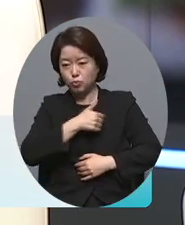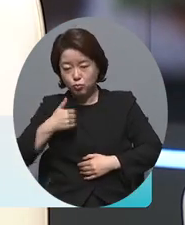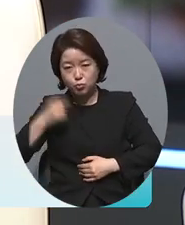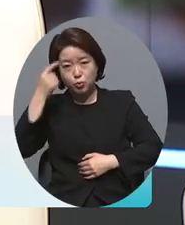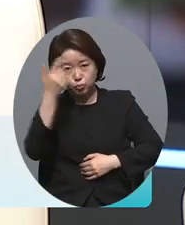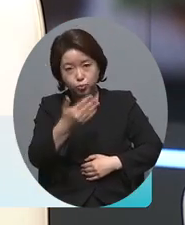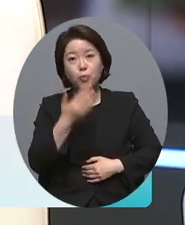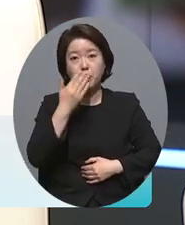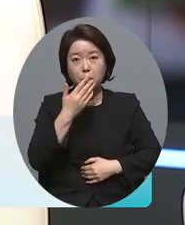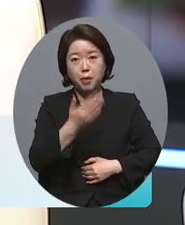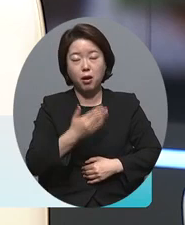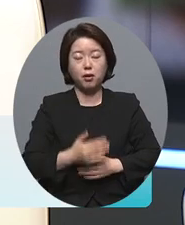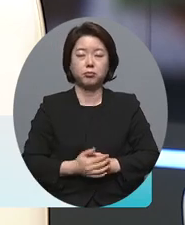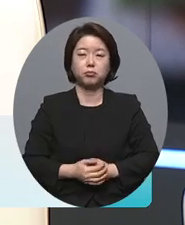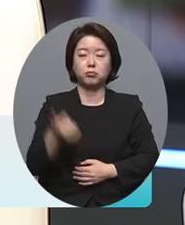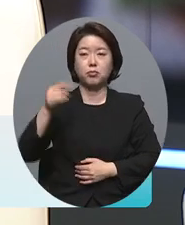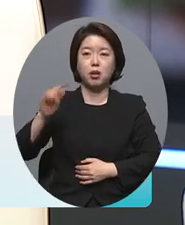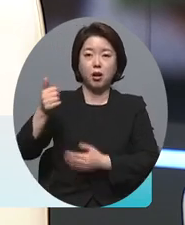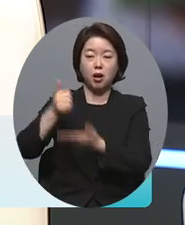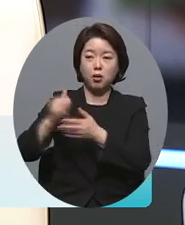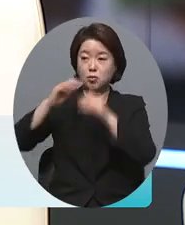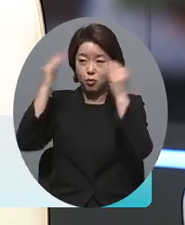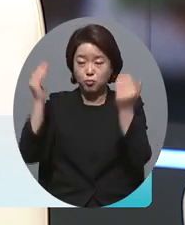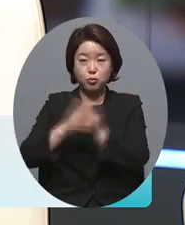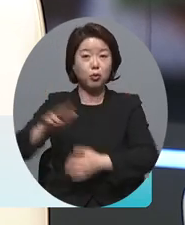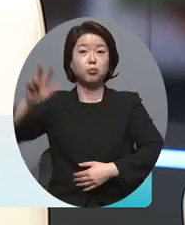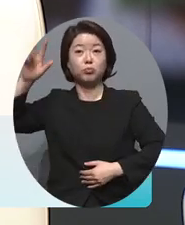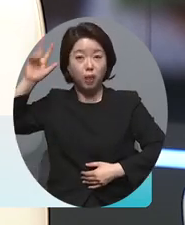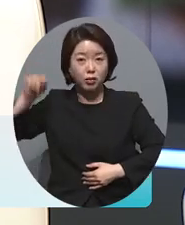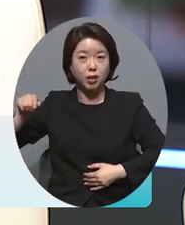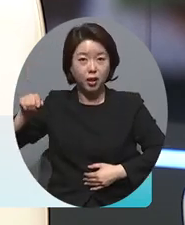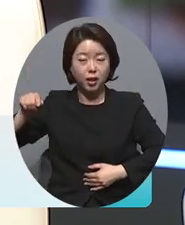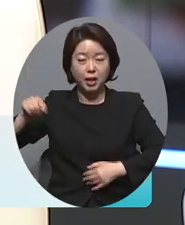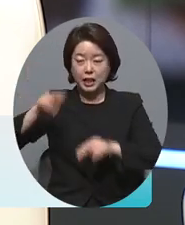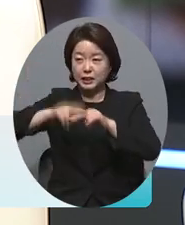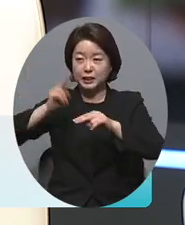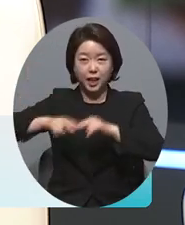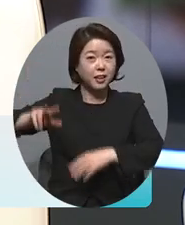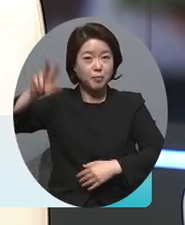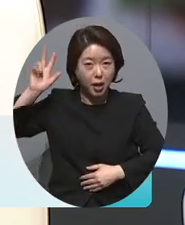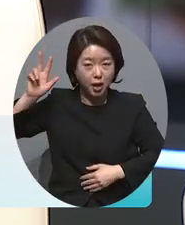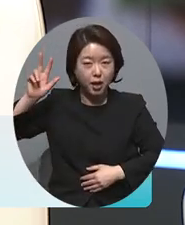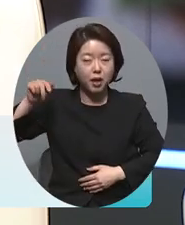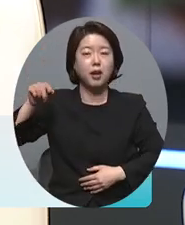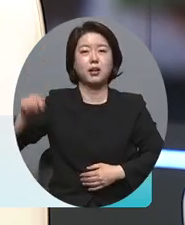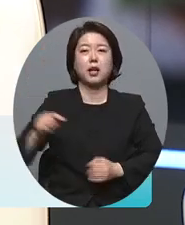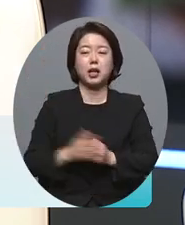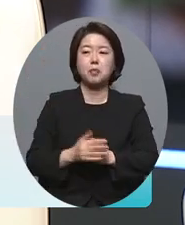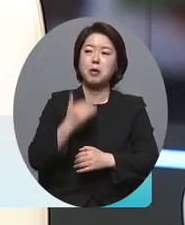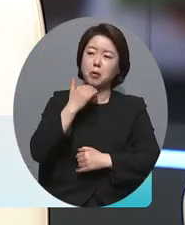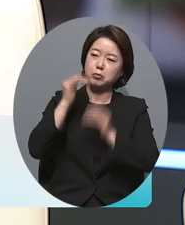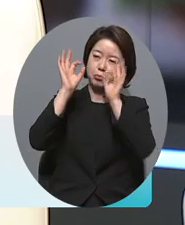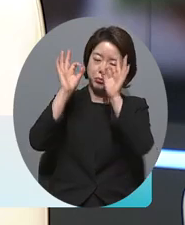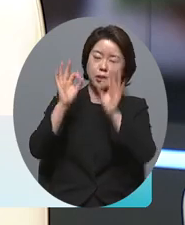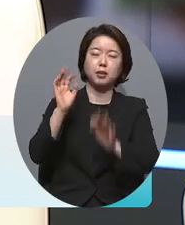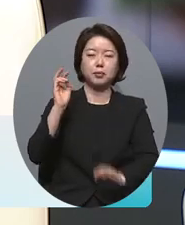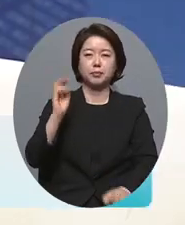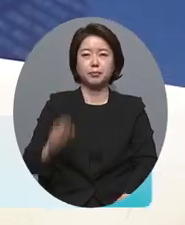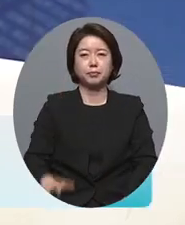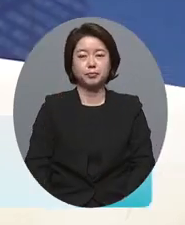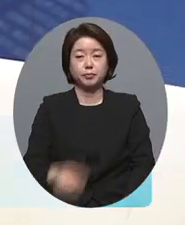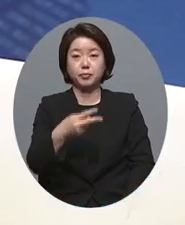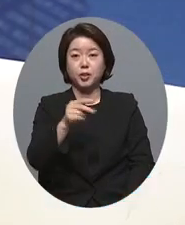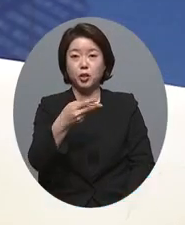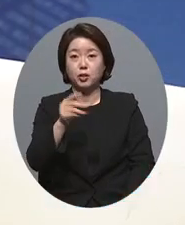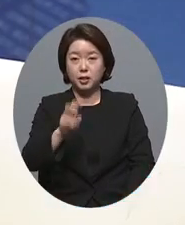근데 뭐 한 장관이 저렇게까지 모든 걸 걸겠다고 하니까 일단은 어떻게 봐야 될지 좀 더 지켜봐야 될 것 같습니다. 알겠습니다. 어쨌든 더